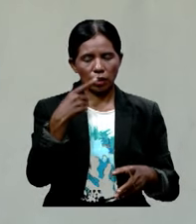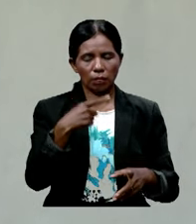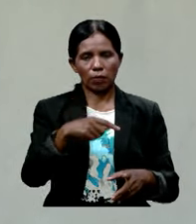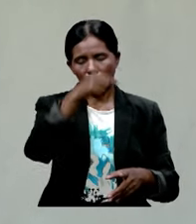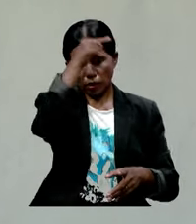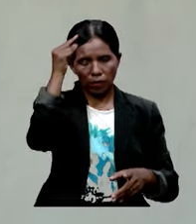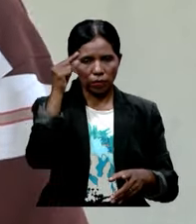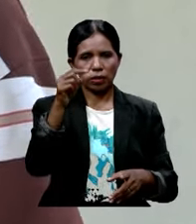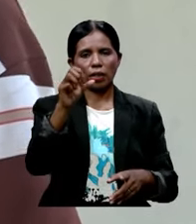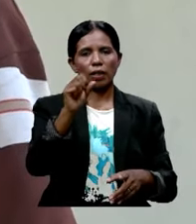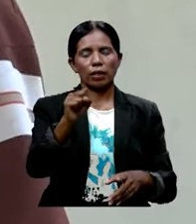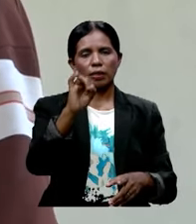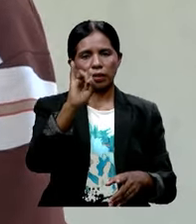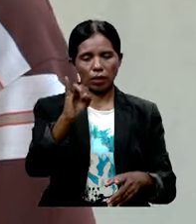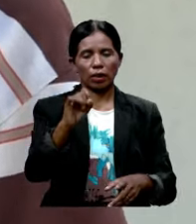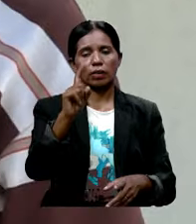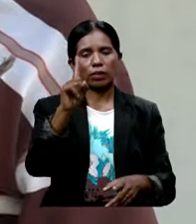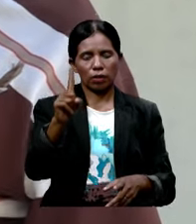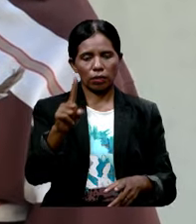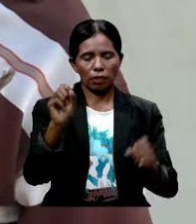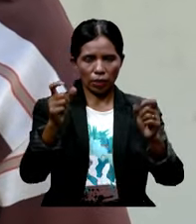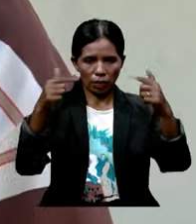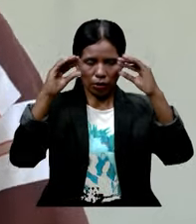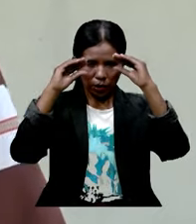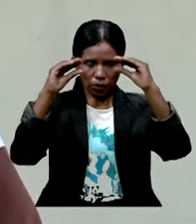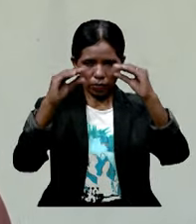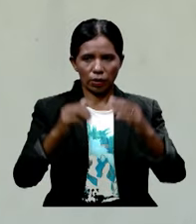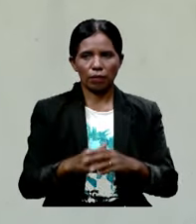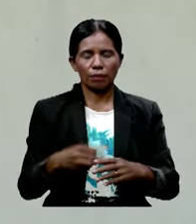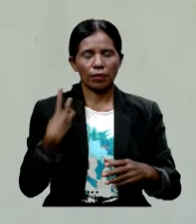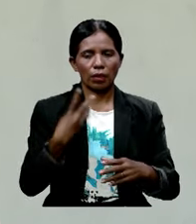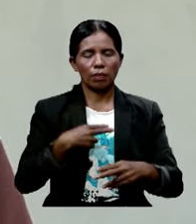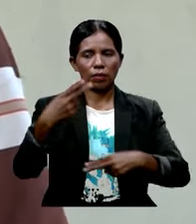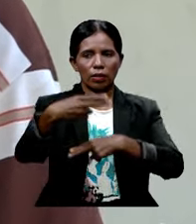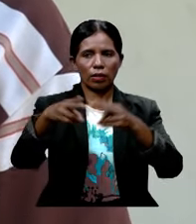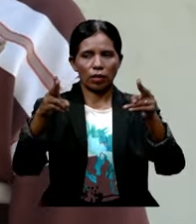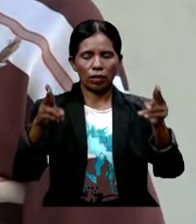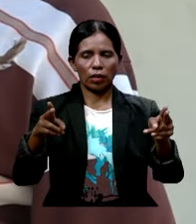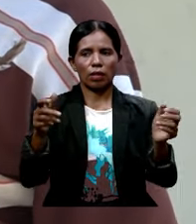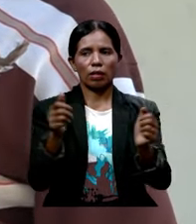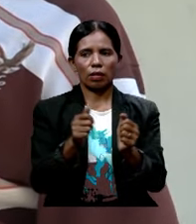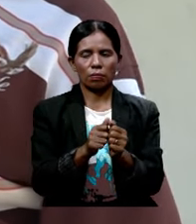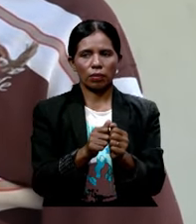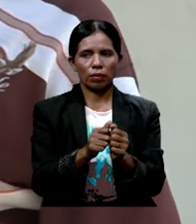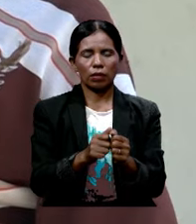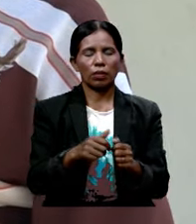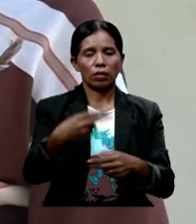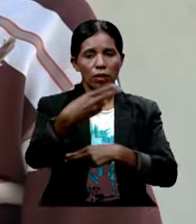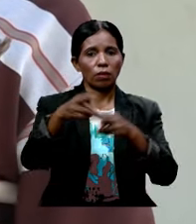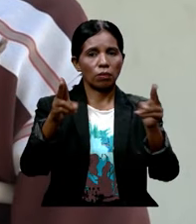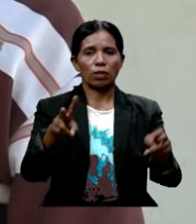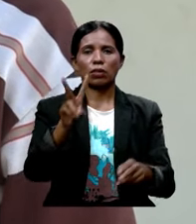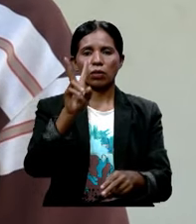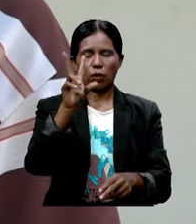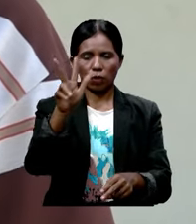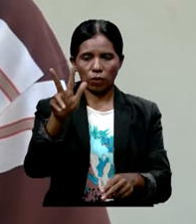prajur handorita. E amini asala permente ne ne. E sala maka tolu e